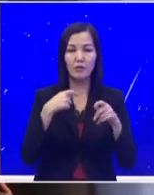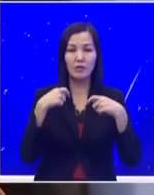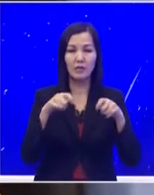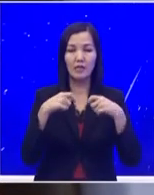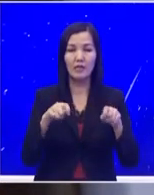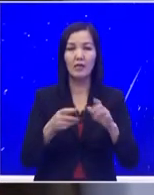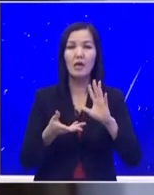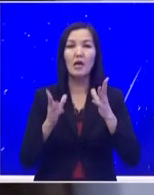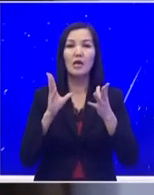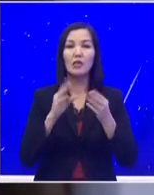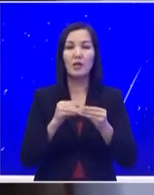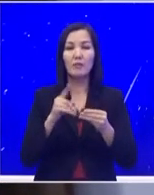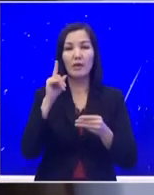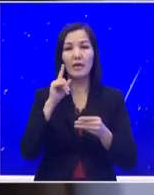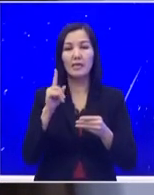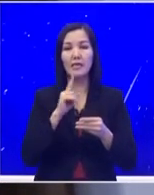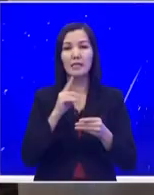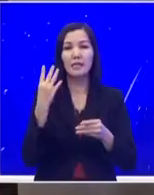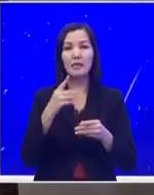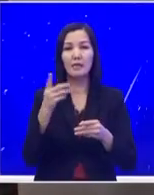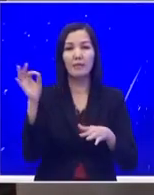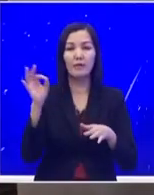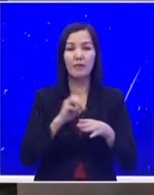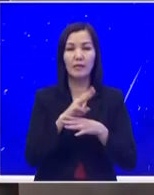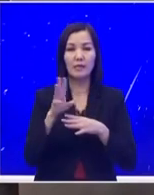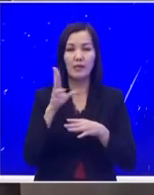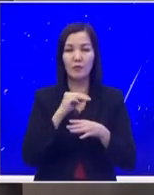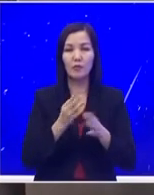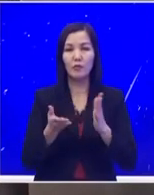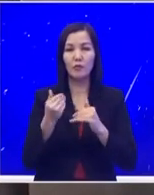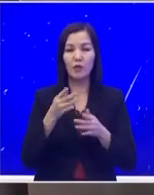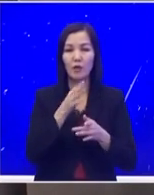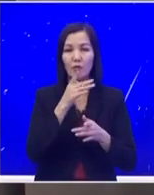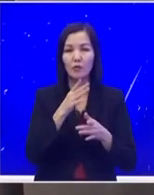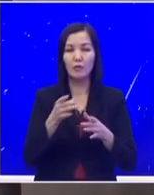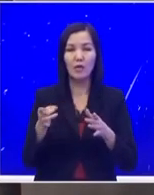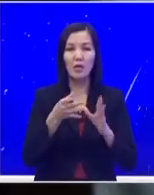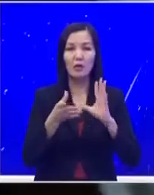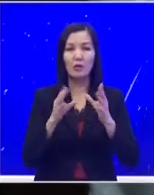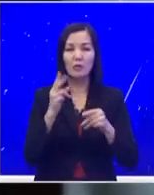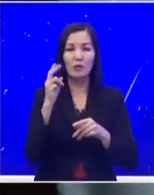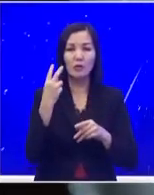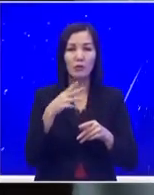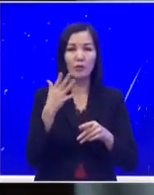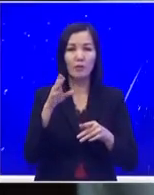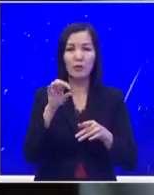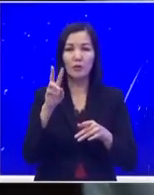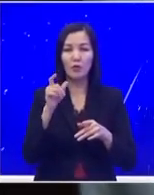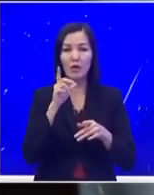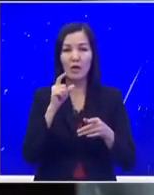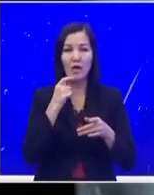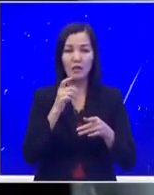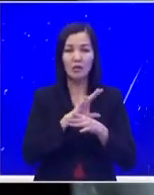қант өндірісінде отандық өндірушілер нарықтың 41%-ын ғана қамтып отыр. Өткен маусымда республика бойынша 225 мың тонна шекер